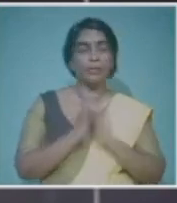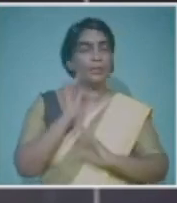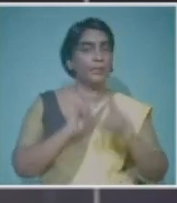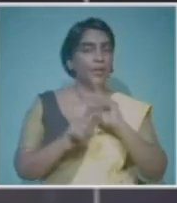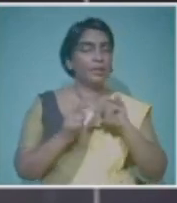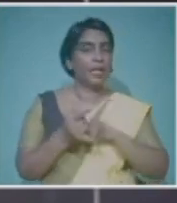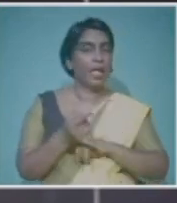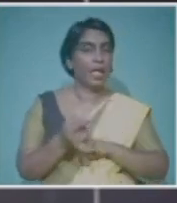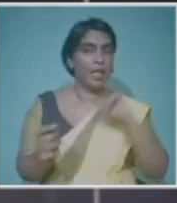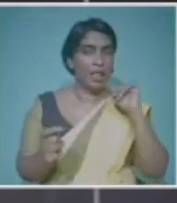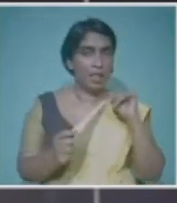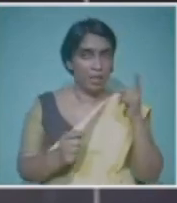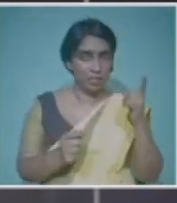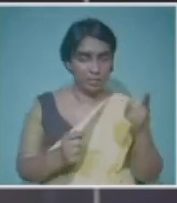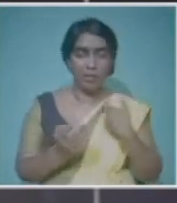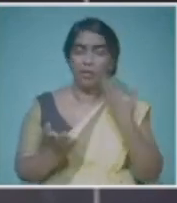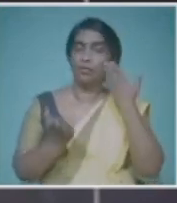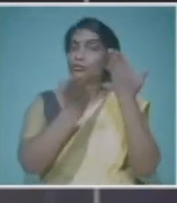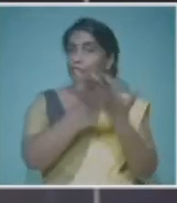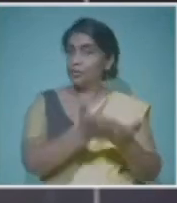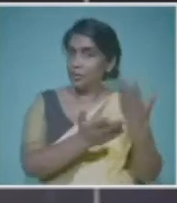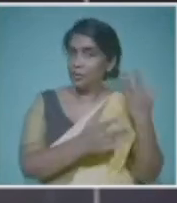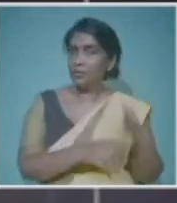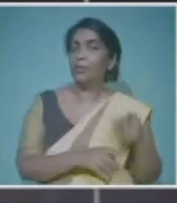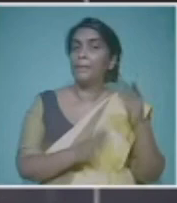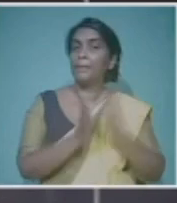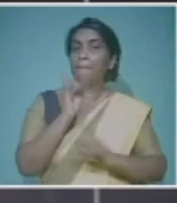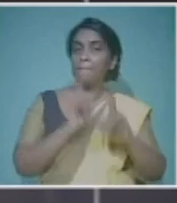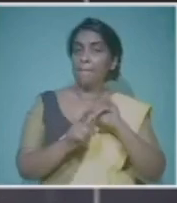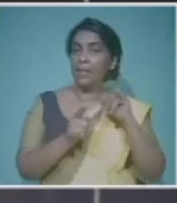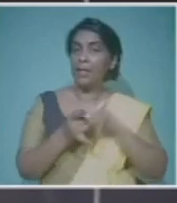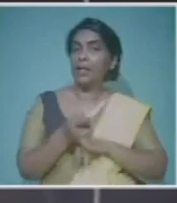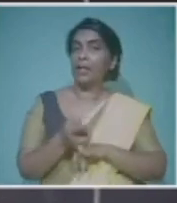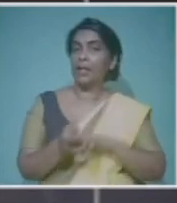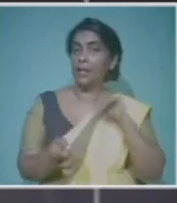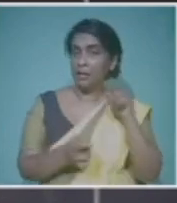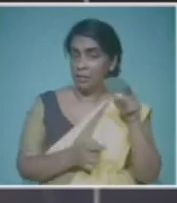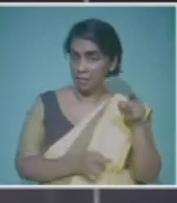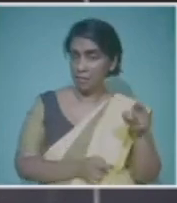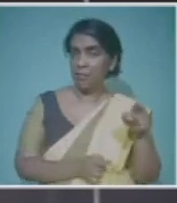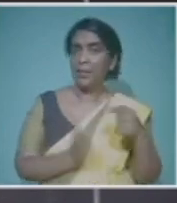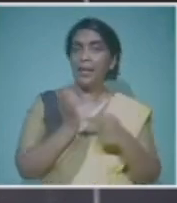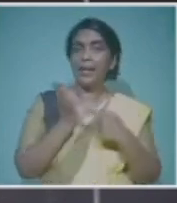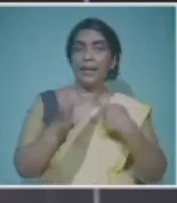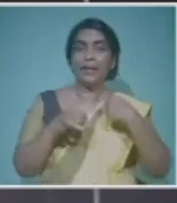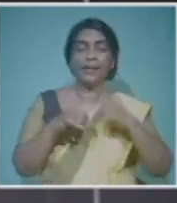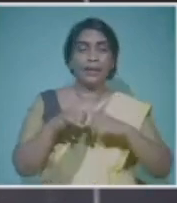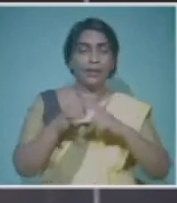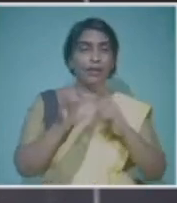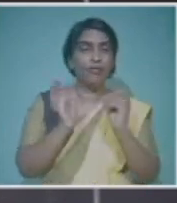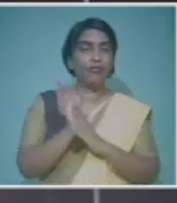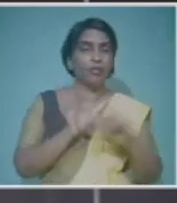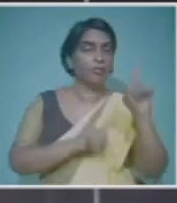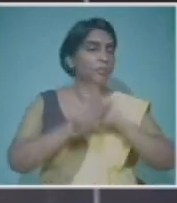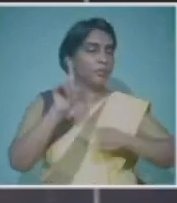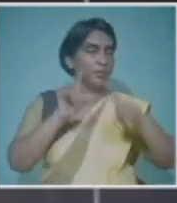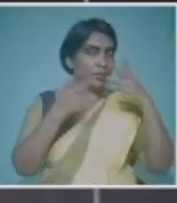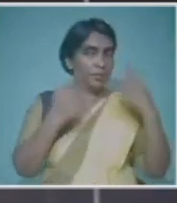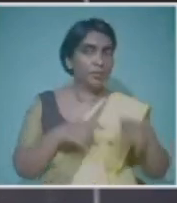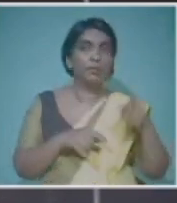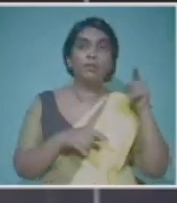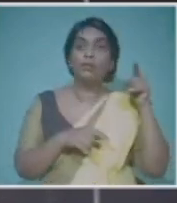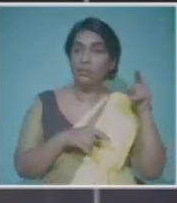අමාත්‍යාංශයේ ලේකම්තුමාට ඉදිරිපත් කරා අමාත්‍යාංශයේ ලේකම්වරයා ටෙන්ඩර් කමිටුව සමග සාකච්ඡා කළා